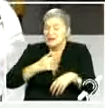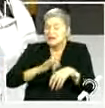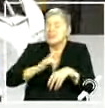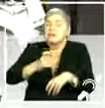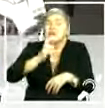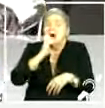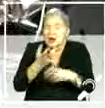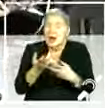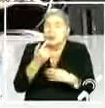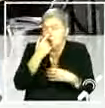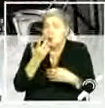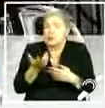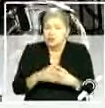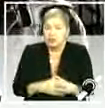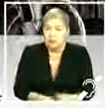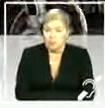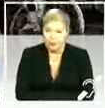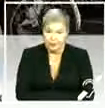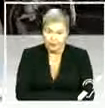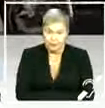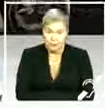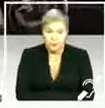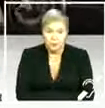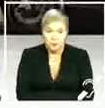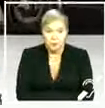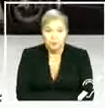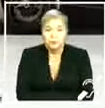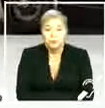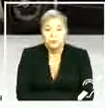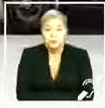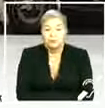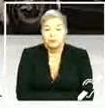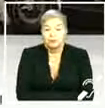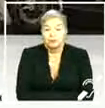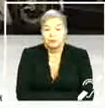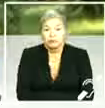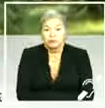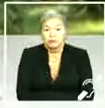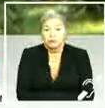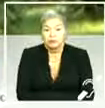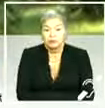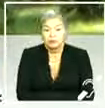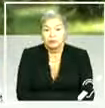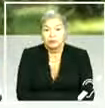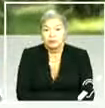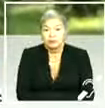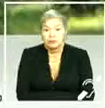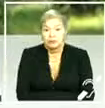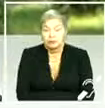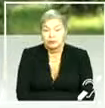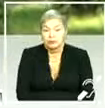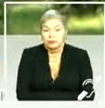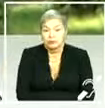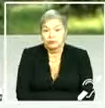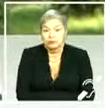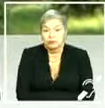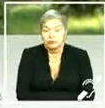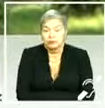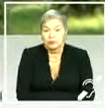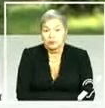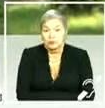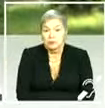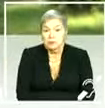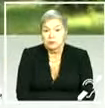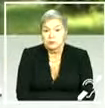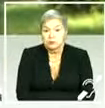rândul rușilor. Подобные меры, как запрет экспорта нефтепродуктов, можно считать работающими в короткой перспективе, как очень сильное